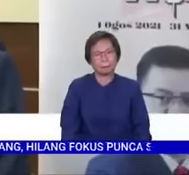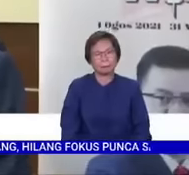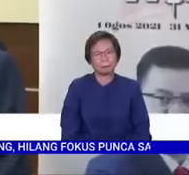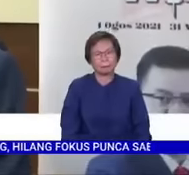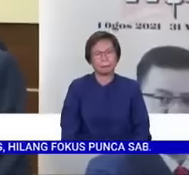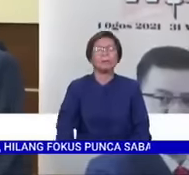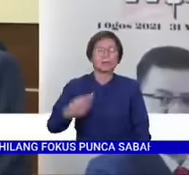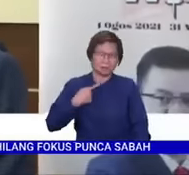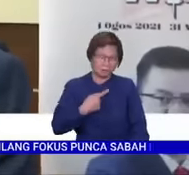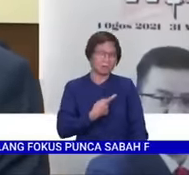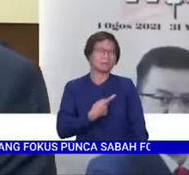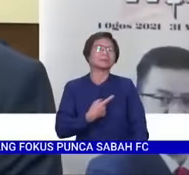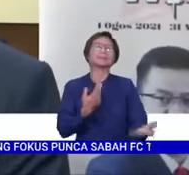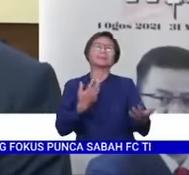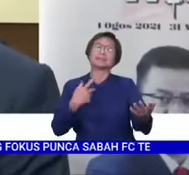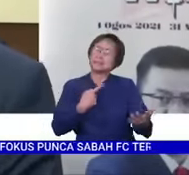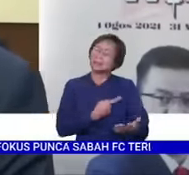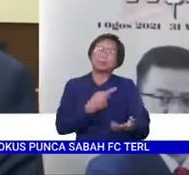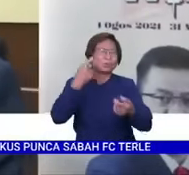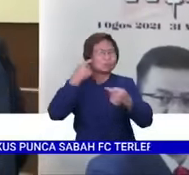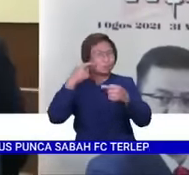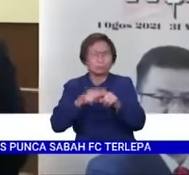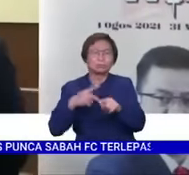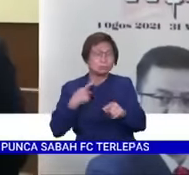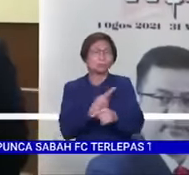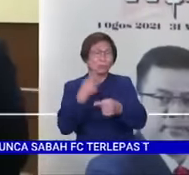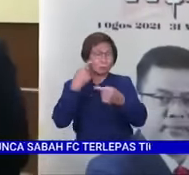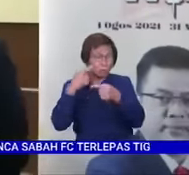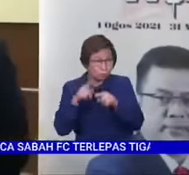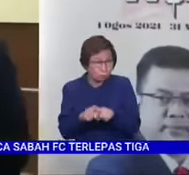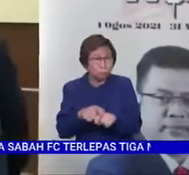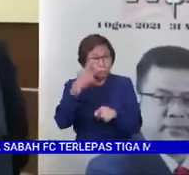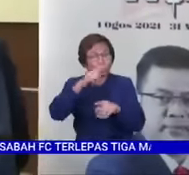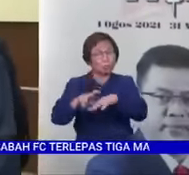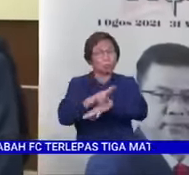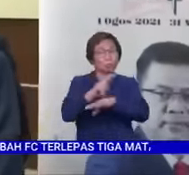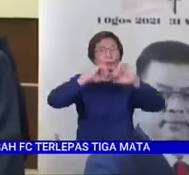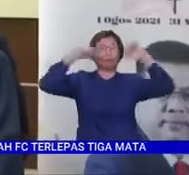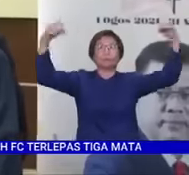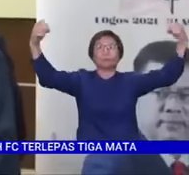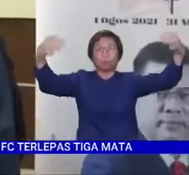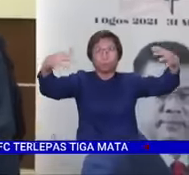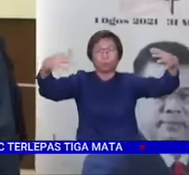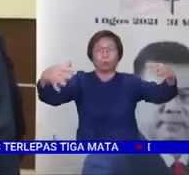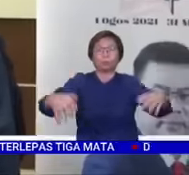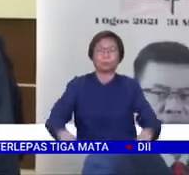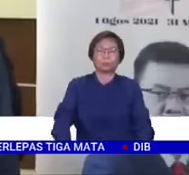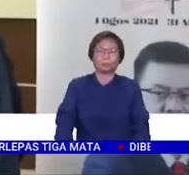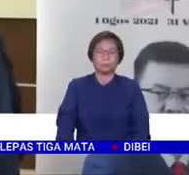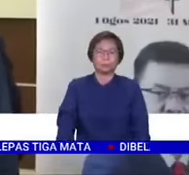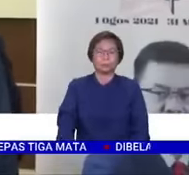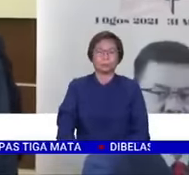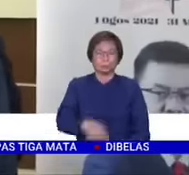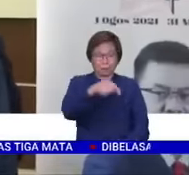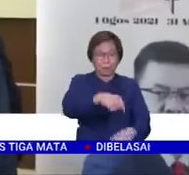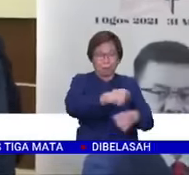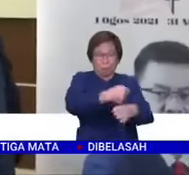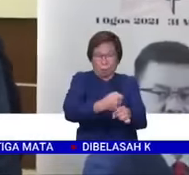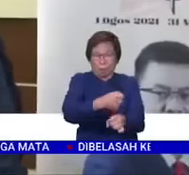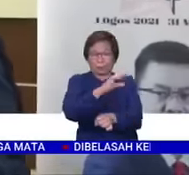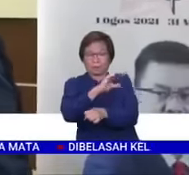rasanya gitu telah bersetuju untuk eh dibina satu basis